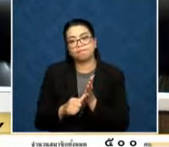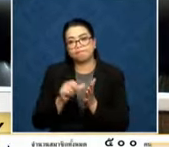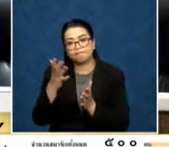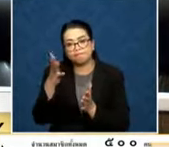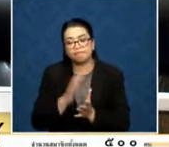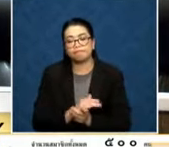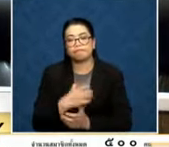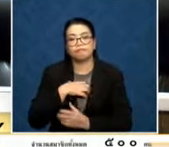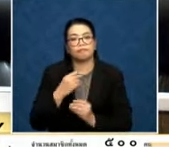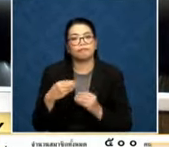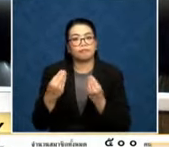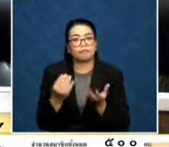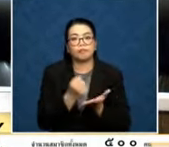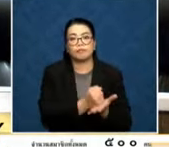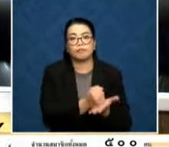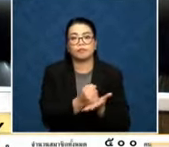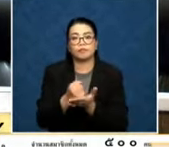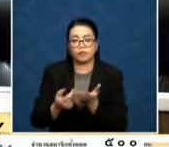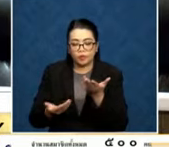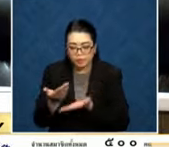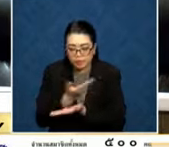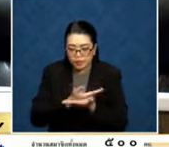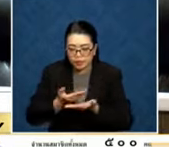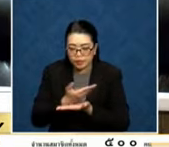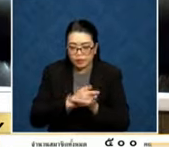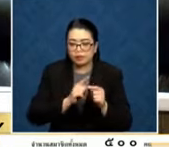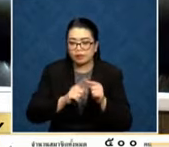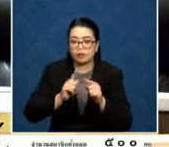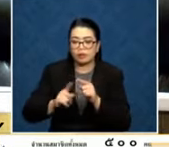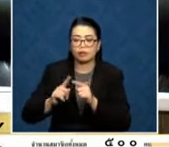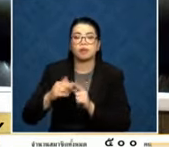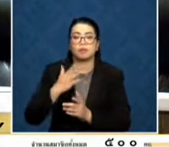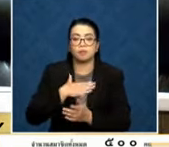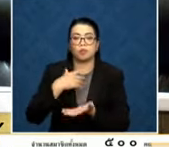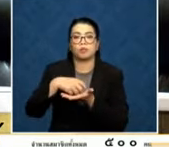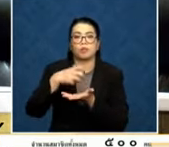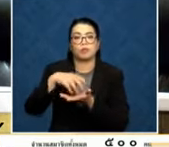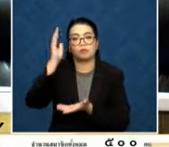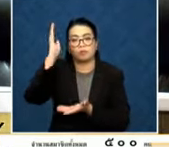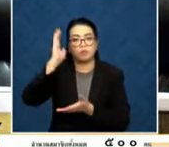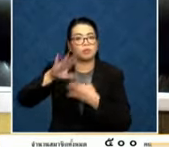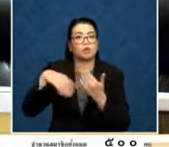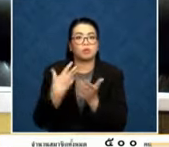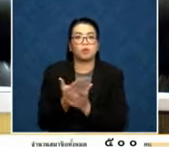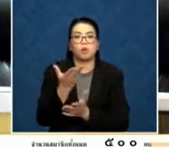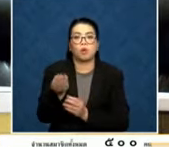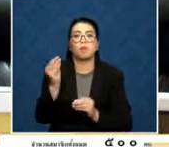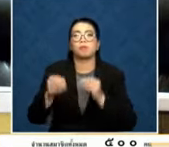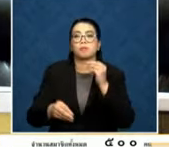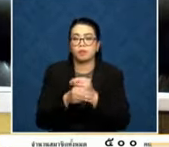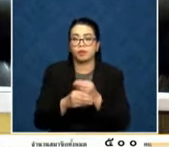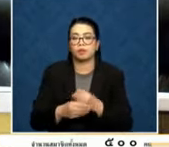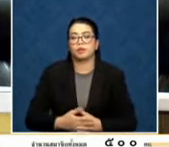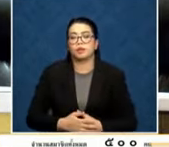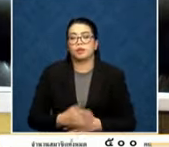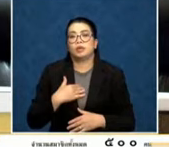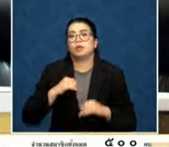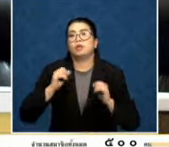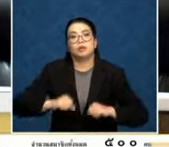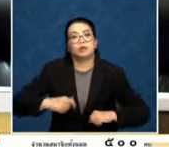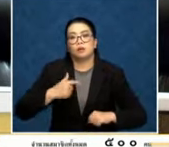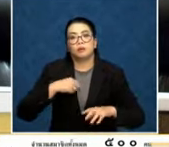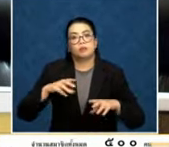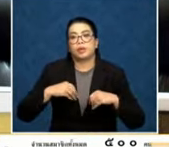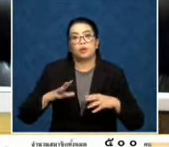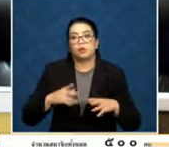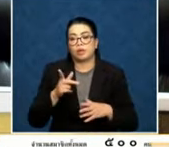ให้ช่วยนะครับพิจารณาสิ่งต่างๆที่ผมได้ชี้แจงมานะครับก็ยังไงก็ยังยืนยันนะครับว่า